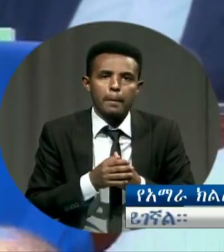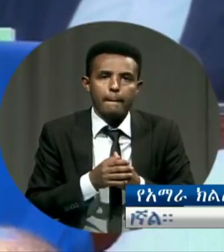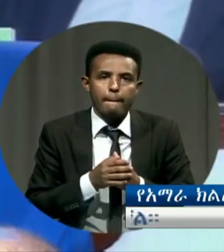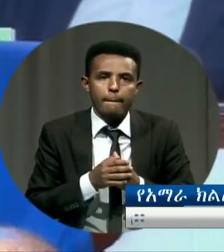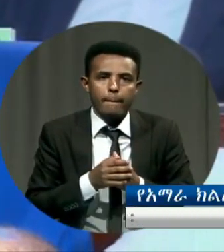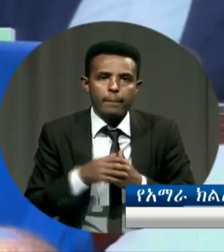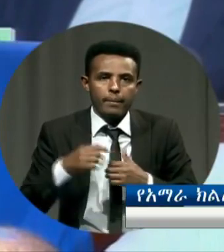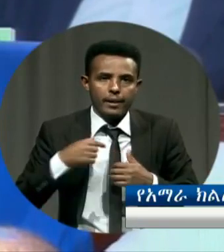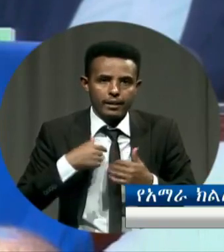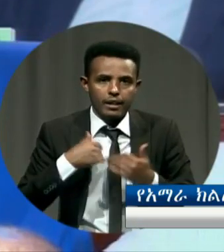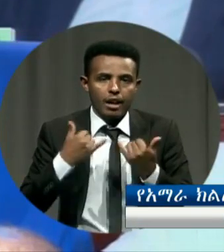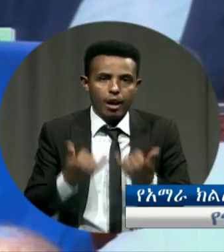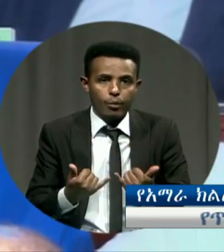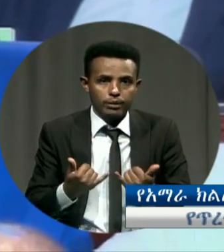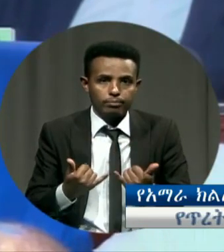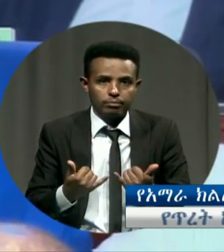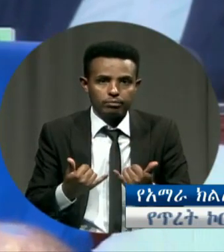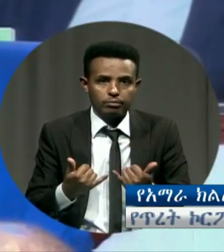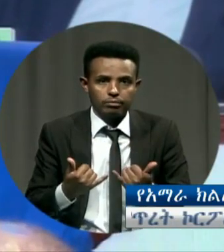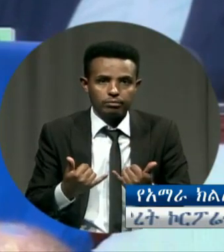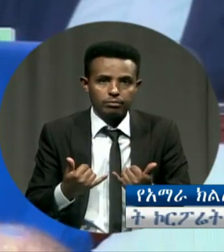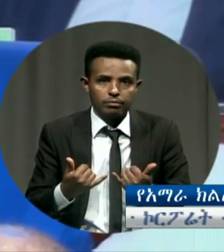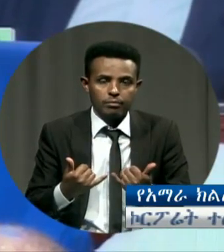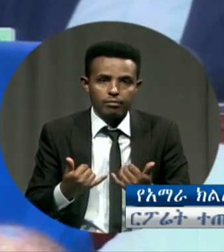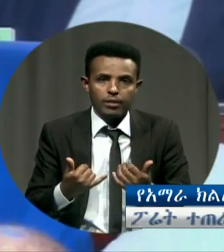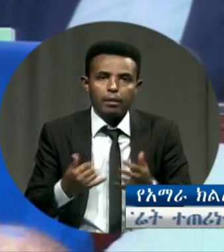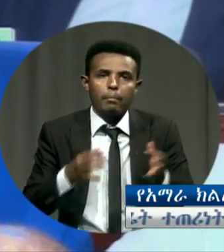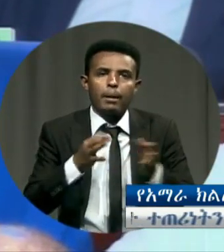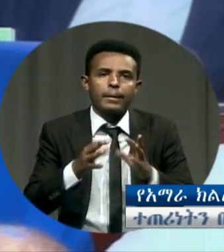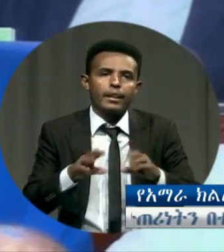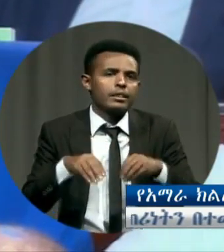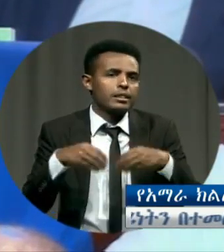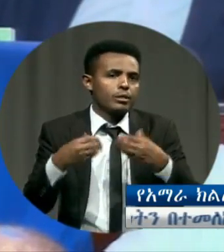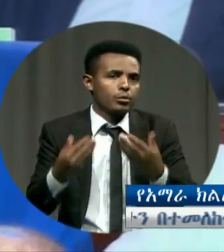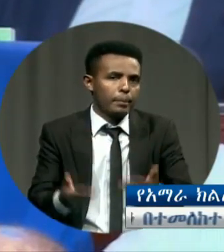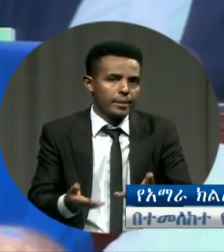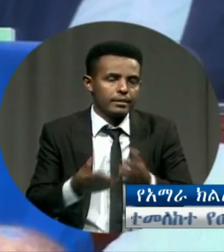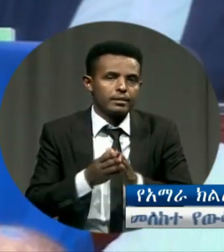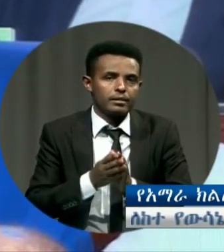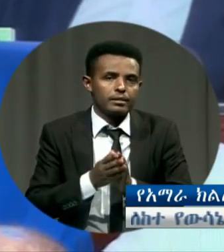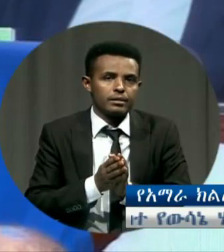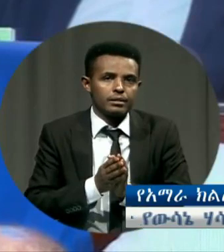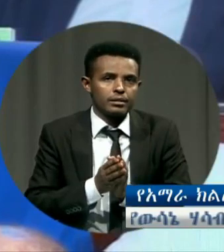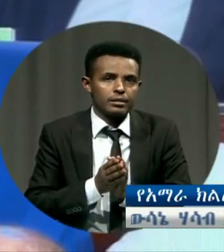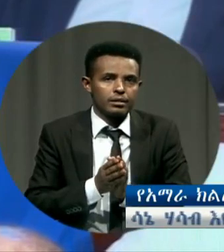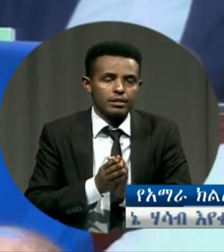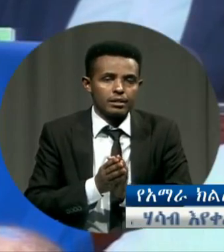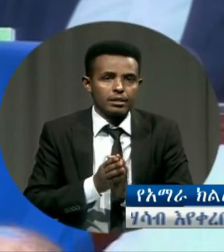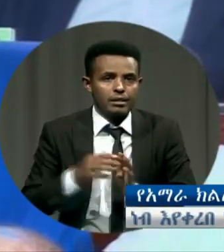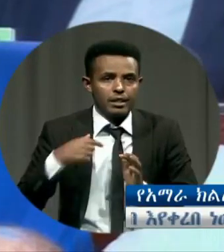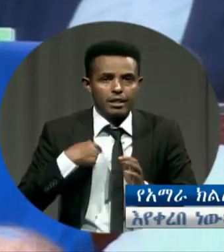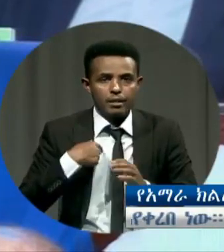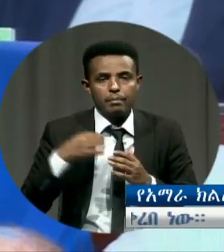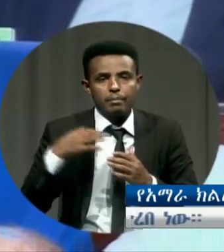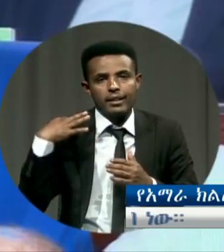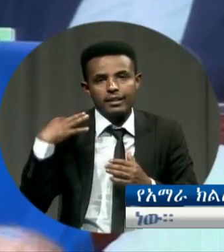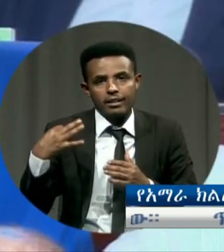እኔ አሁንም እዚህ ማብራሪያ ተሰጥቶበት ለኔ በግሌ